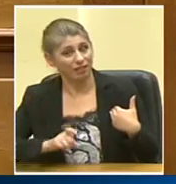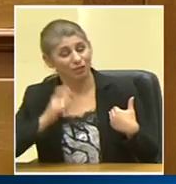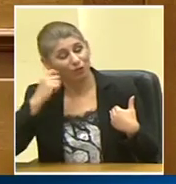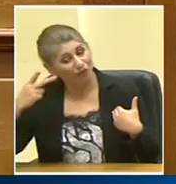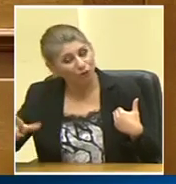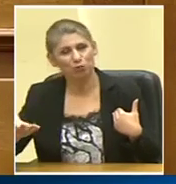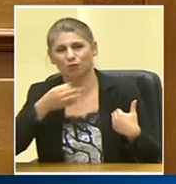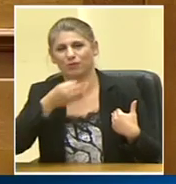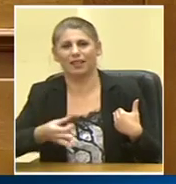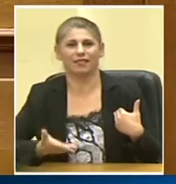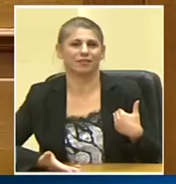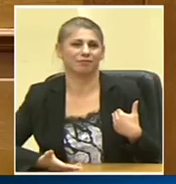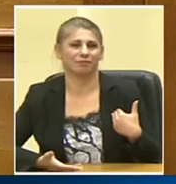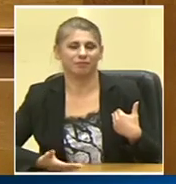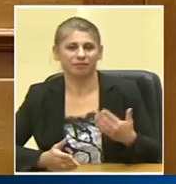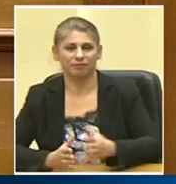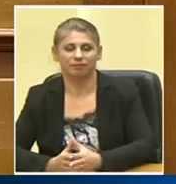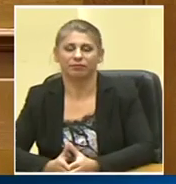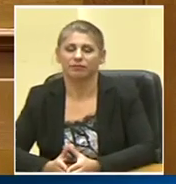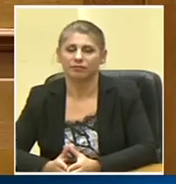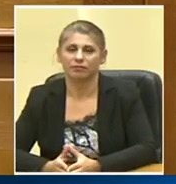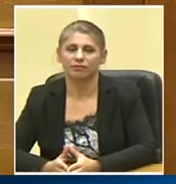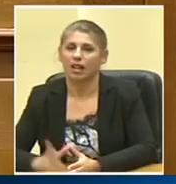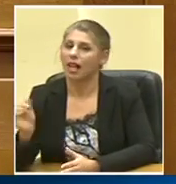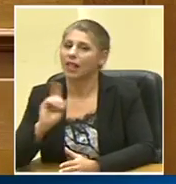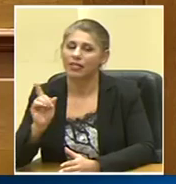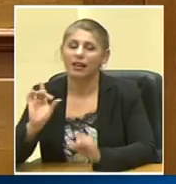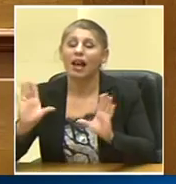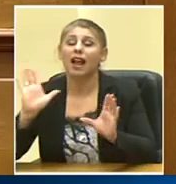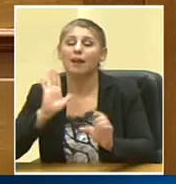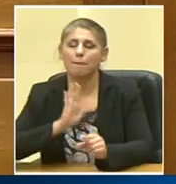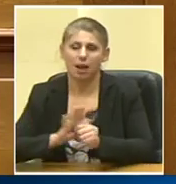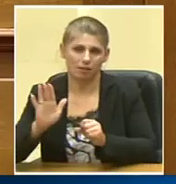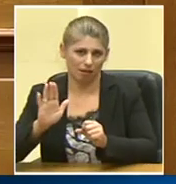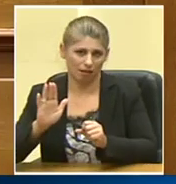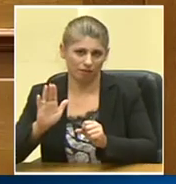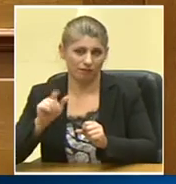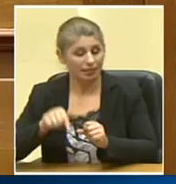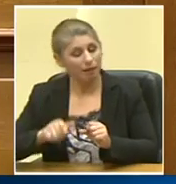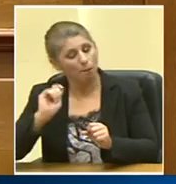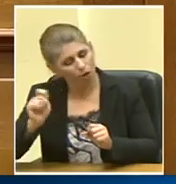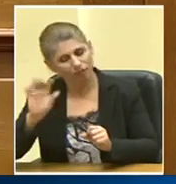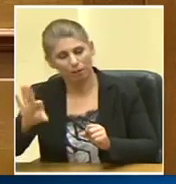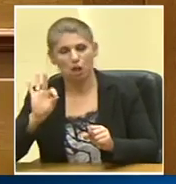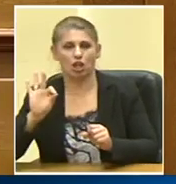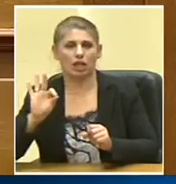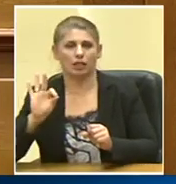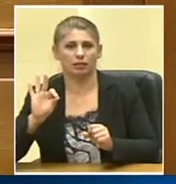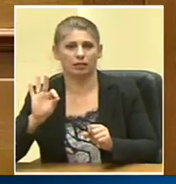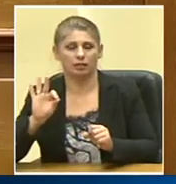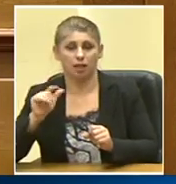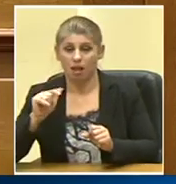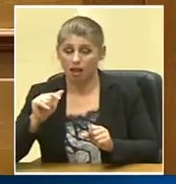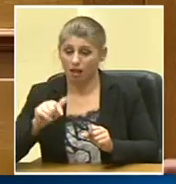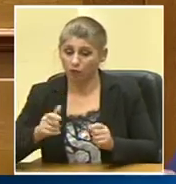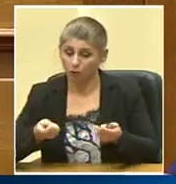τους. Δεν ήταν λοιπόν ανεπάρκεια αυτή η κατάσταση. Ήταν πολιτική επιλογή, καθώς το